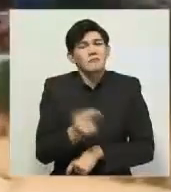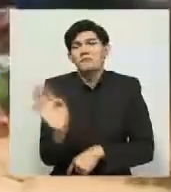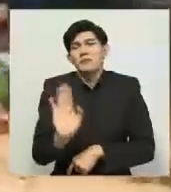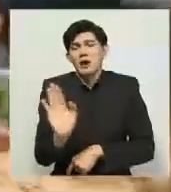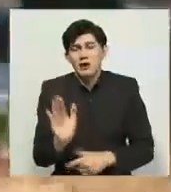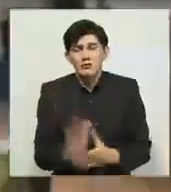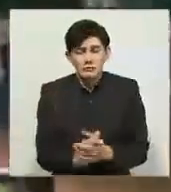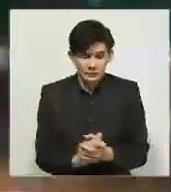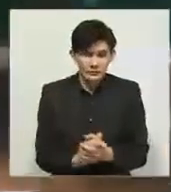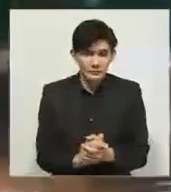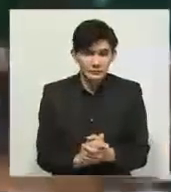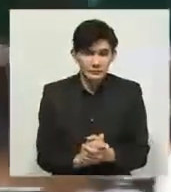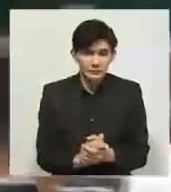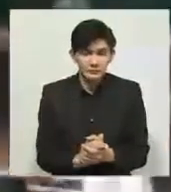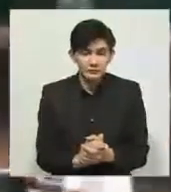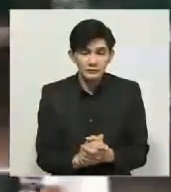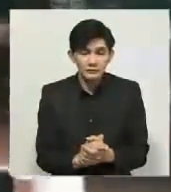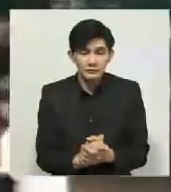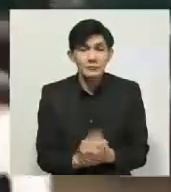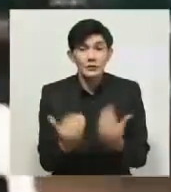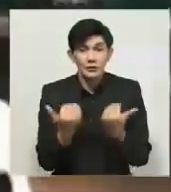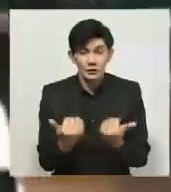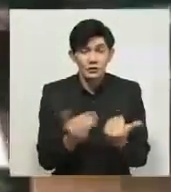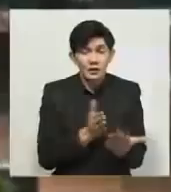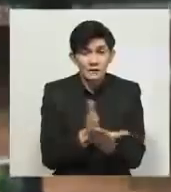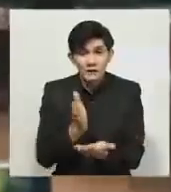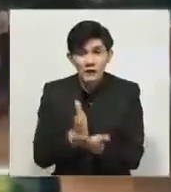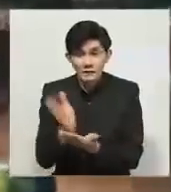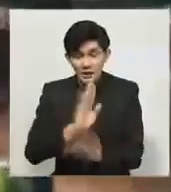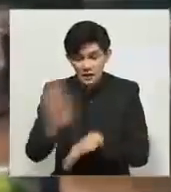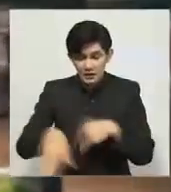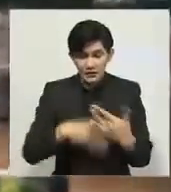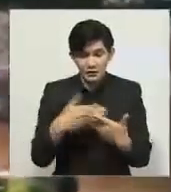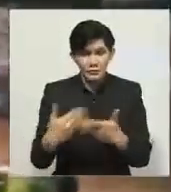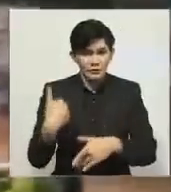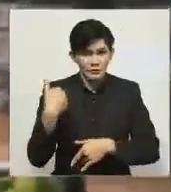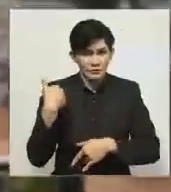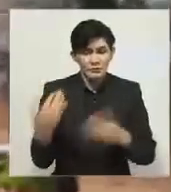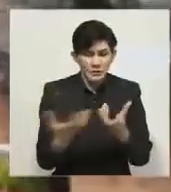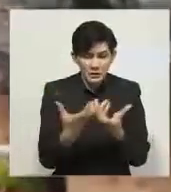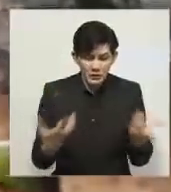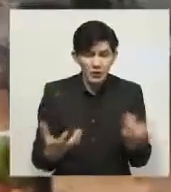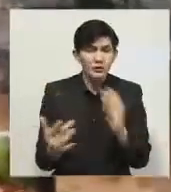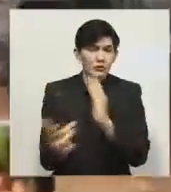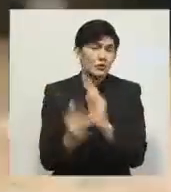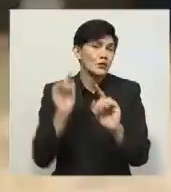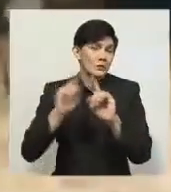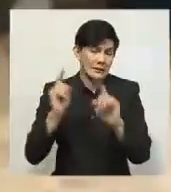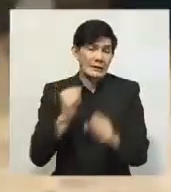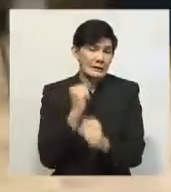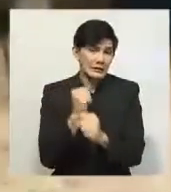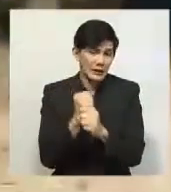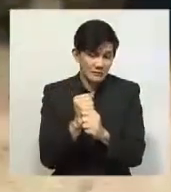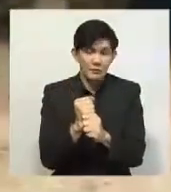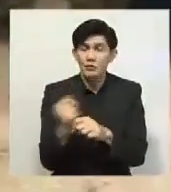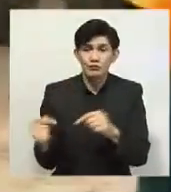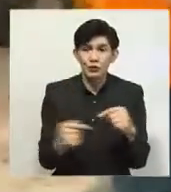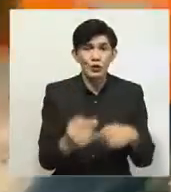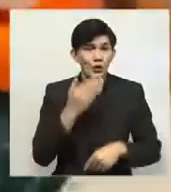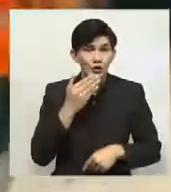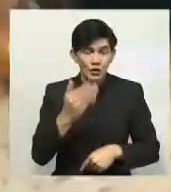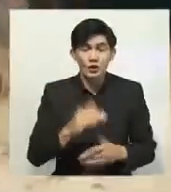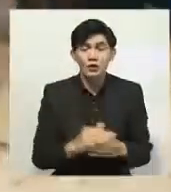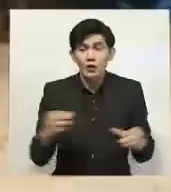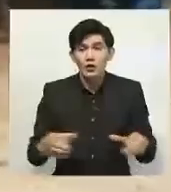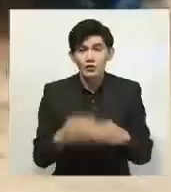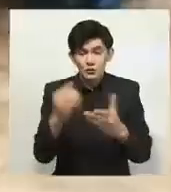อนกันกับที่กำลังดำเนินการอยู่ทั้งนี้ทุกฝ่ายได้ร่วมกันพร้อมอุปกรณ์เทคโนโลยีหลายอย่างนะครับเข้ามาดำเนินการอย่างต่อเนื่อง